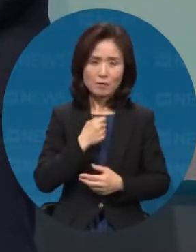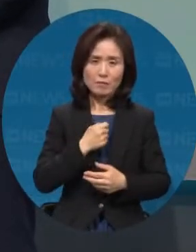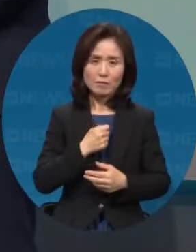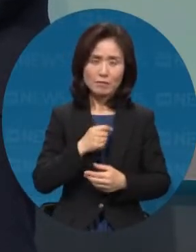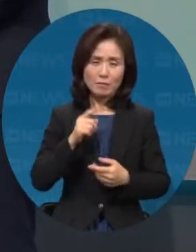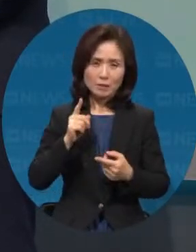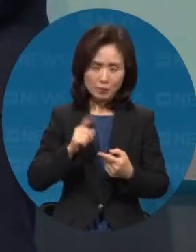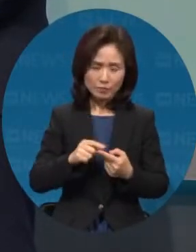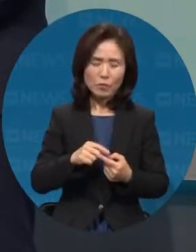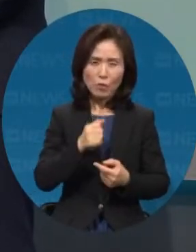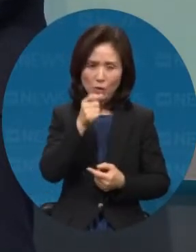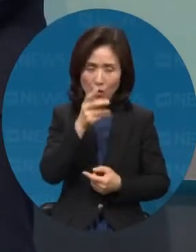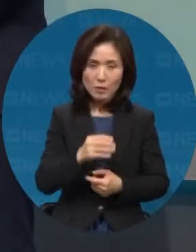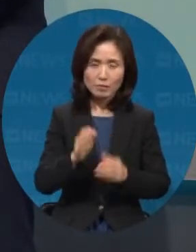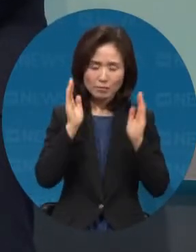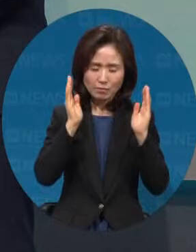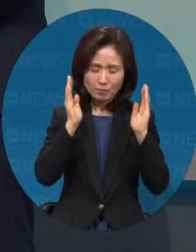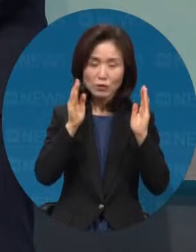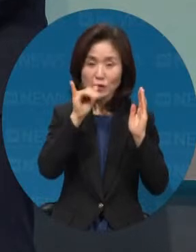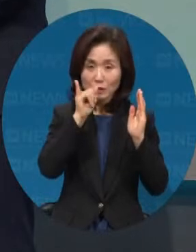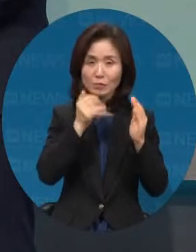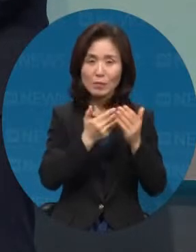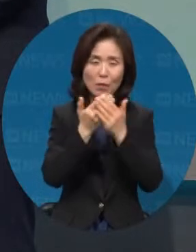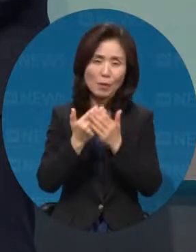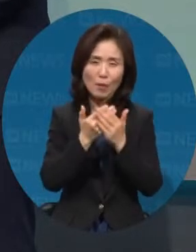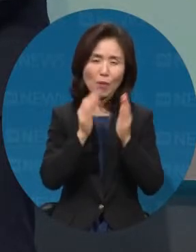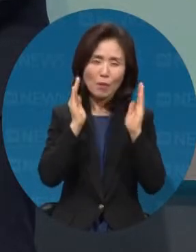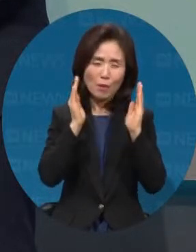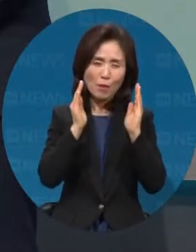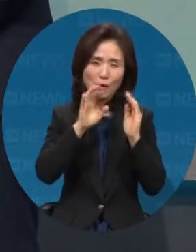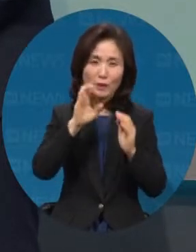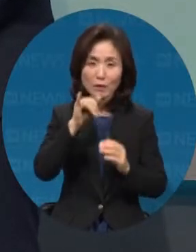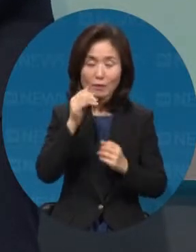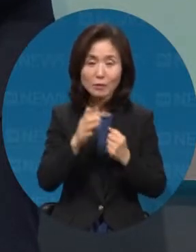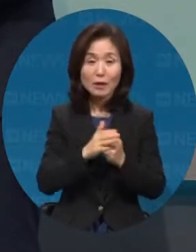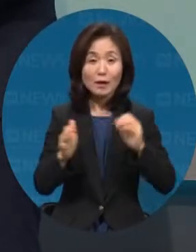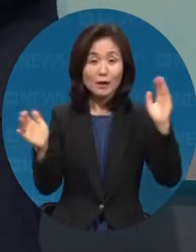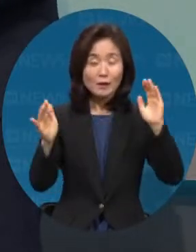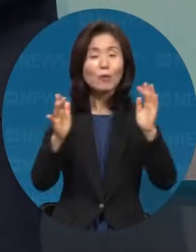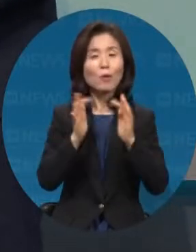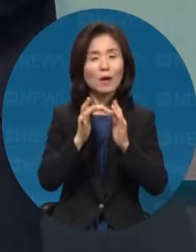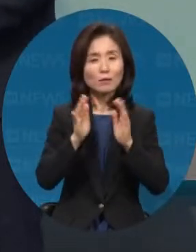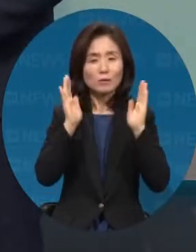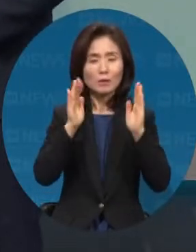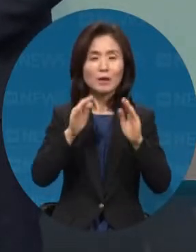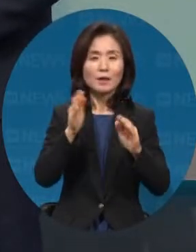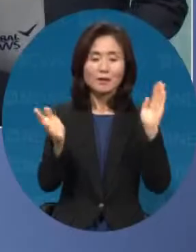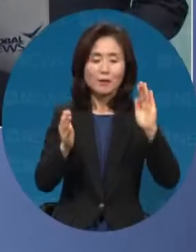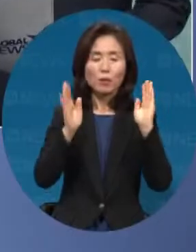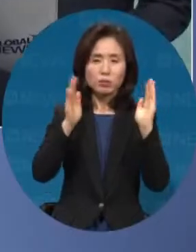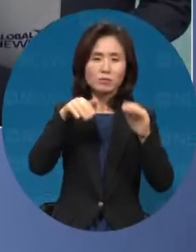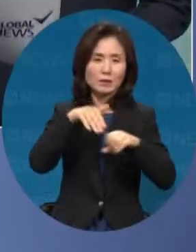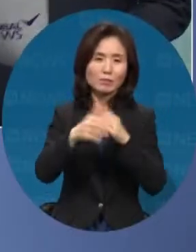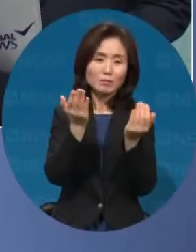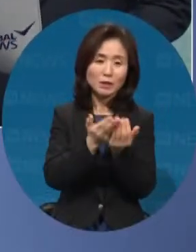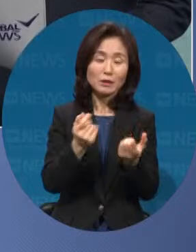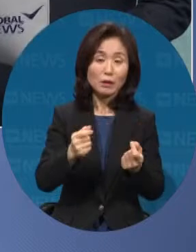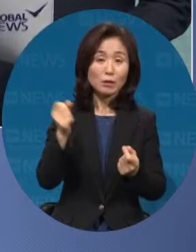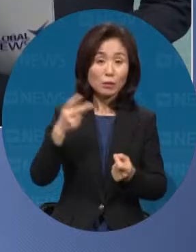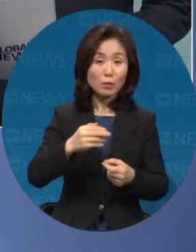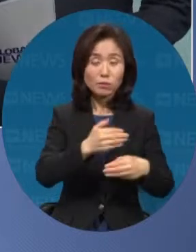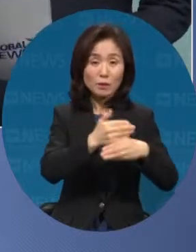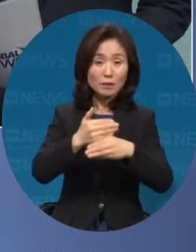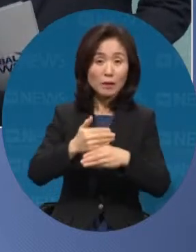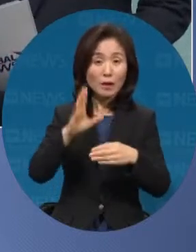들을 수 있는 온라인 수업이 오히려 학생들의 고무 패턴과 져 잘 맞았던 걸로 보이고요 어 그리고 뱅 3 조치로 아르바이트 등